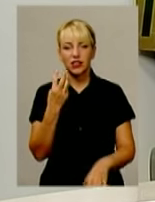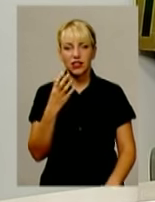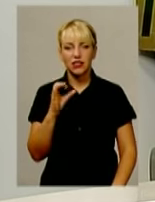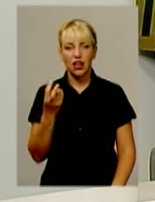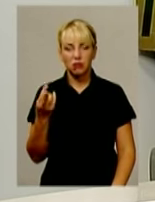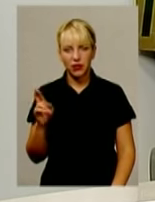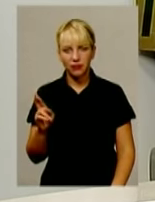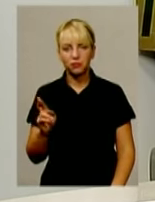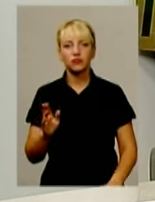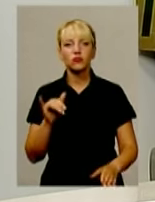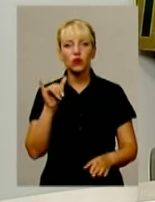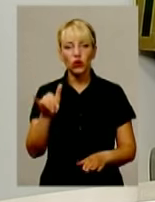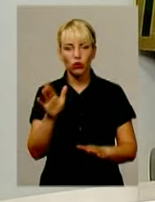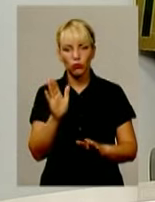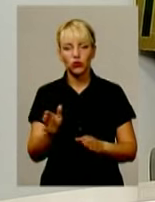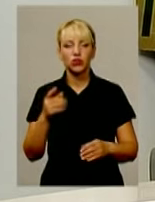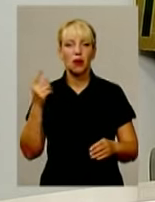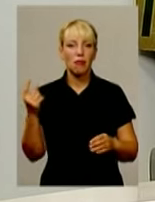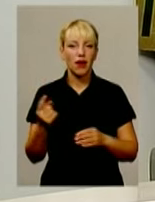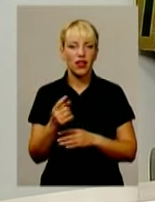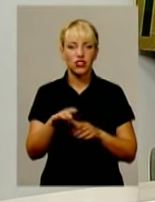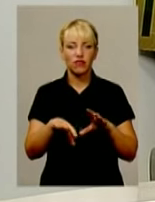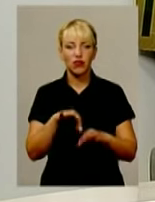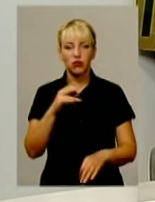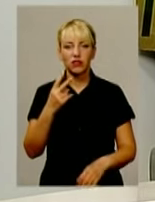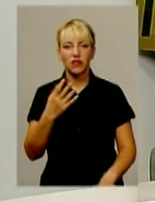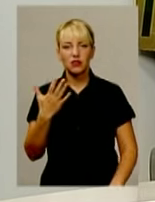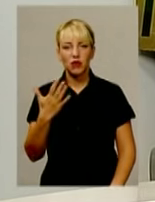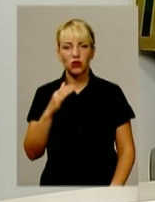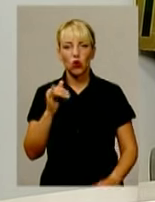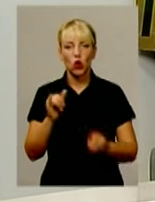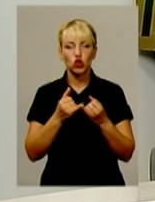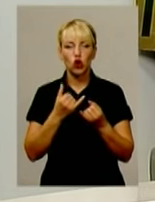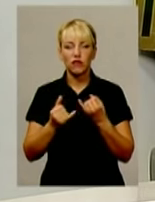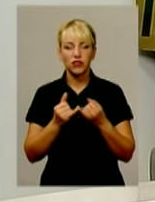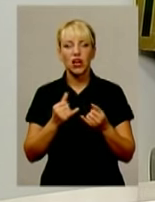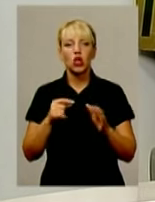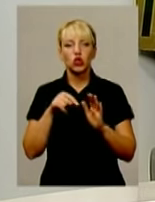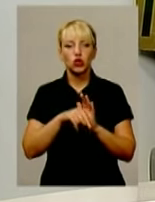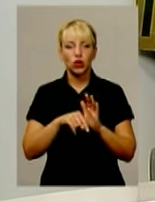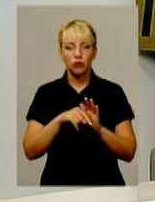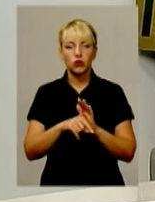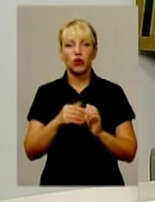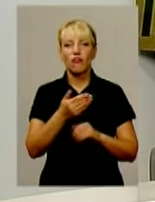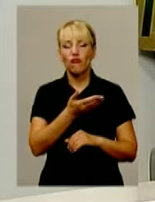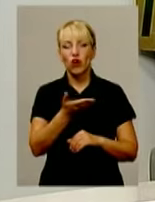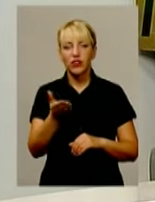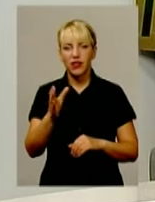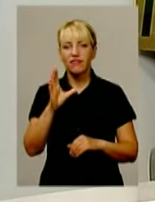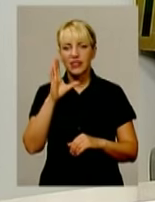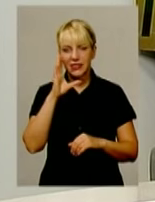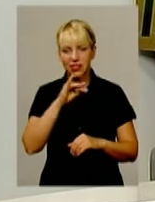у них відбудуться перші вибори 25 жовтня. Тобто вони встигли і в унісон